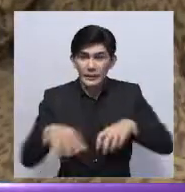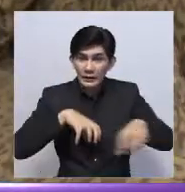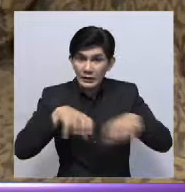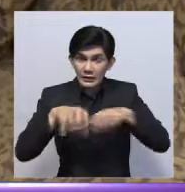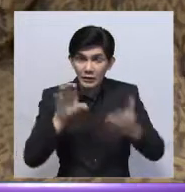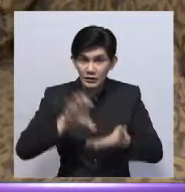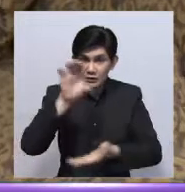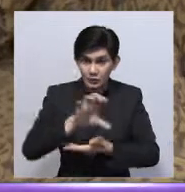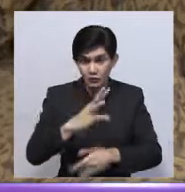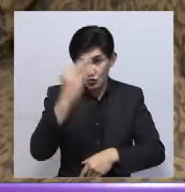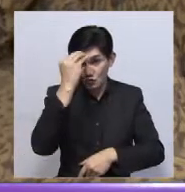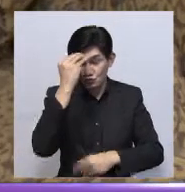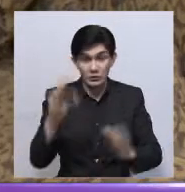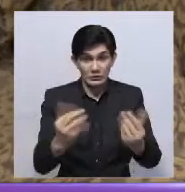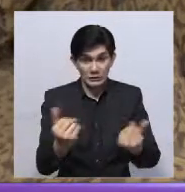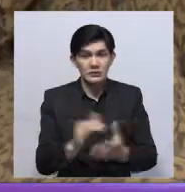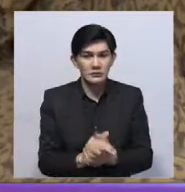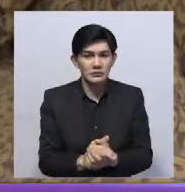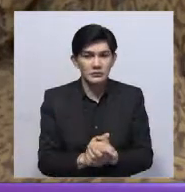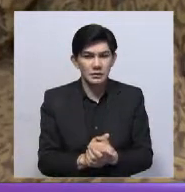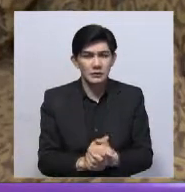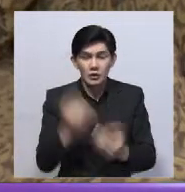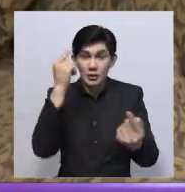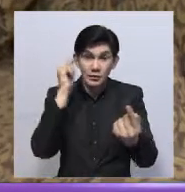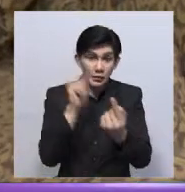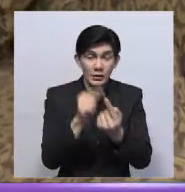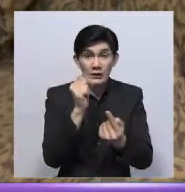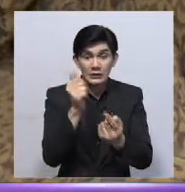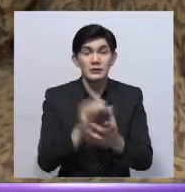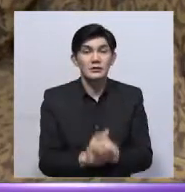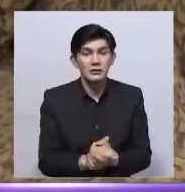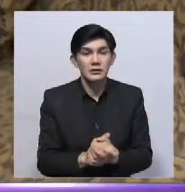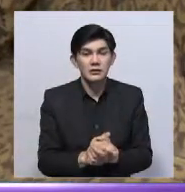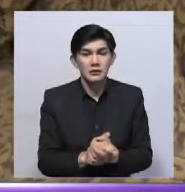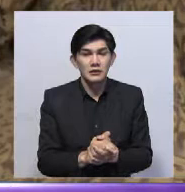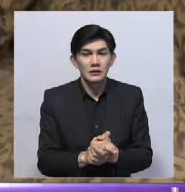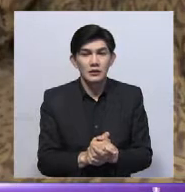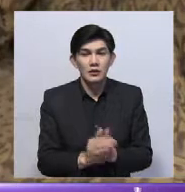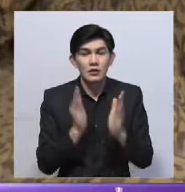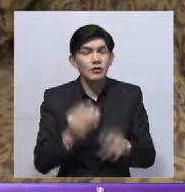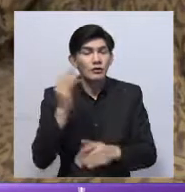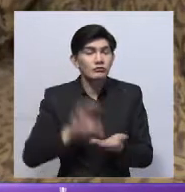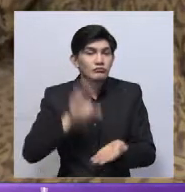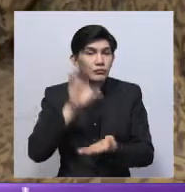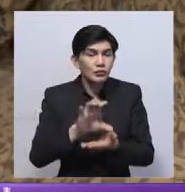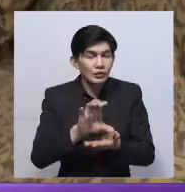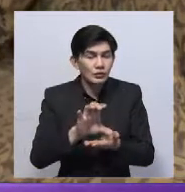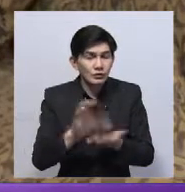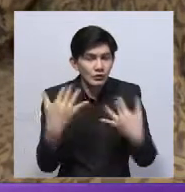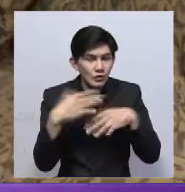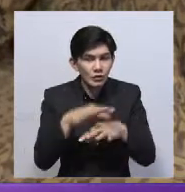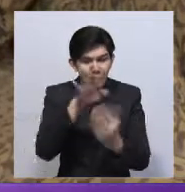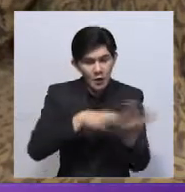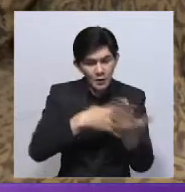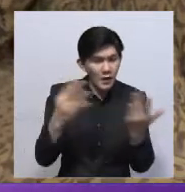วนนักลงทุนญี่ปุ่นในภูมิภาคคิวชูครั้งนี้นับว่าประสบความสำเร็จเป็นอย่างมากนะคะจากการที่นักลงทุนเข้าร่วมรับฟังนโย